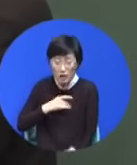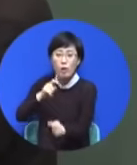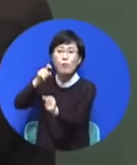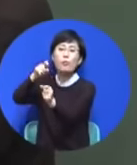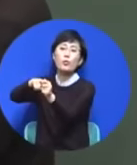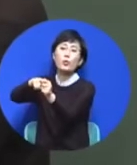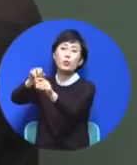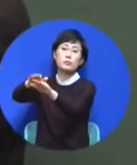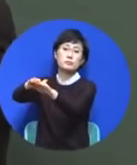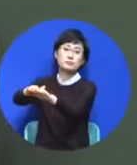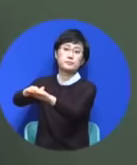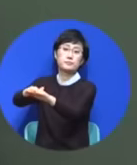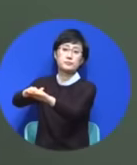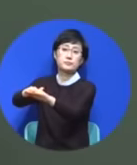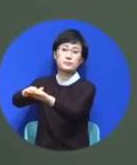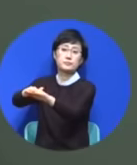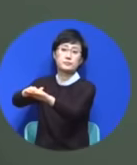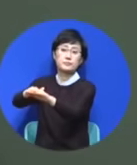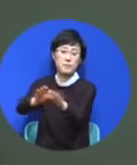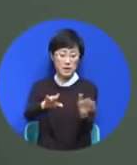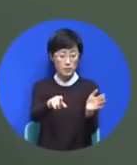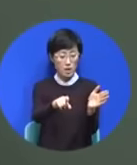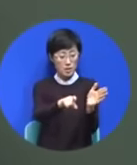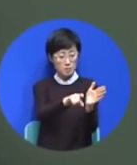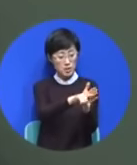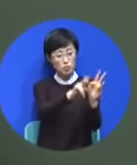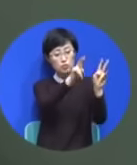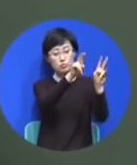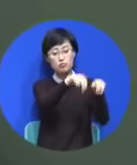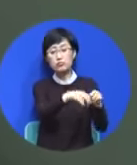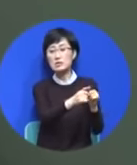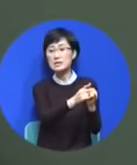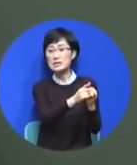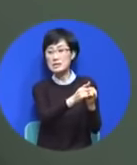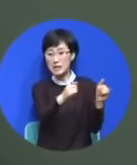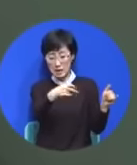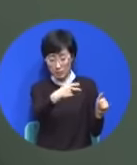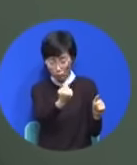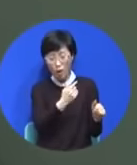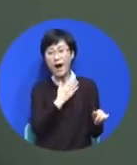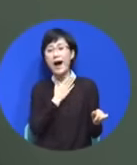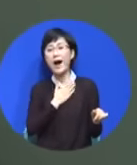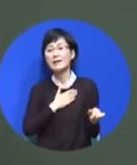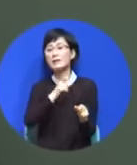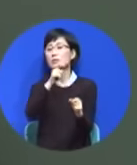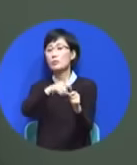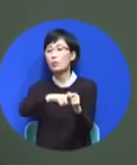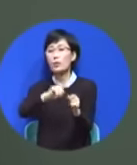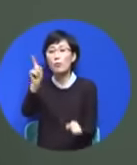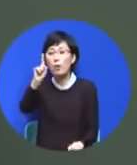겁니다 불신자도 아는 사람 살려야 되는 목표를 가지고 계신